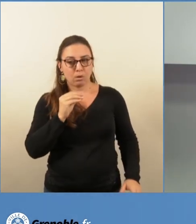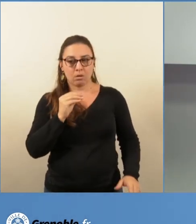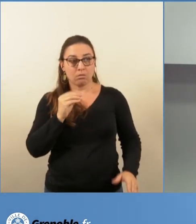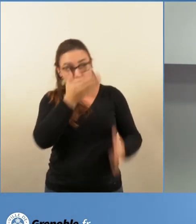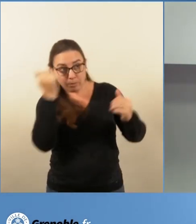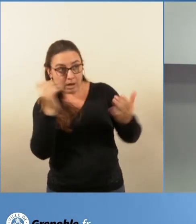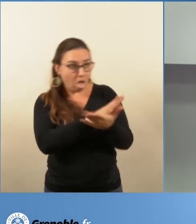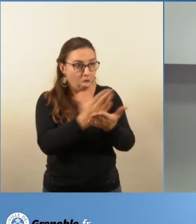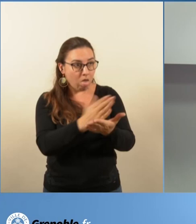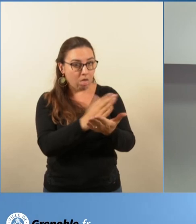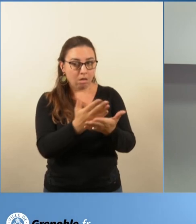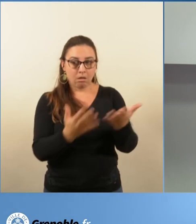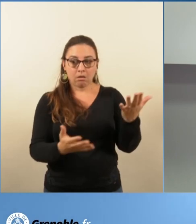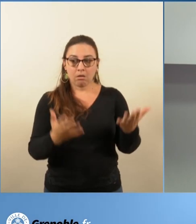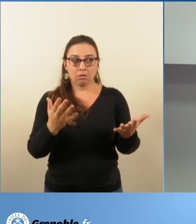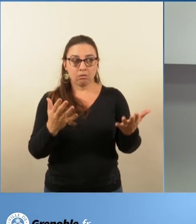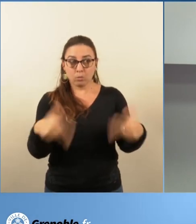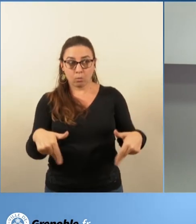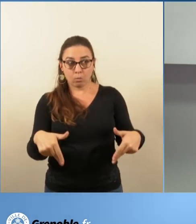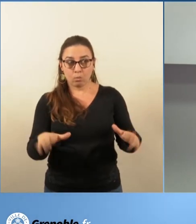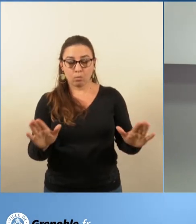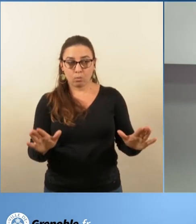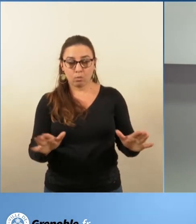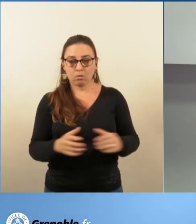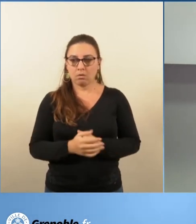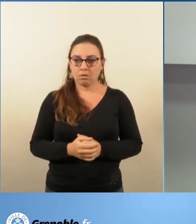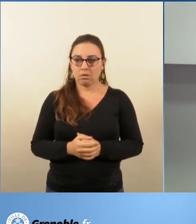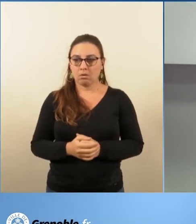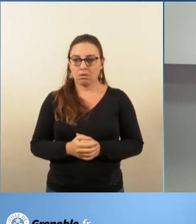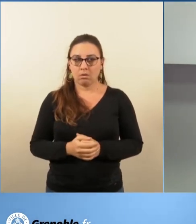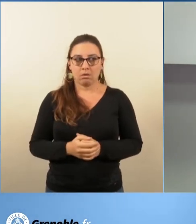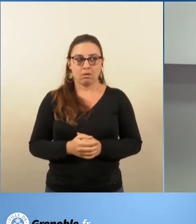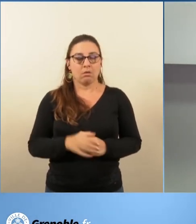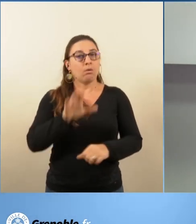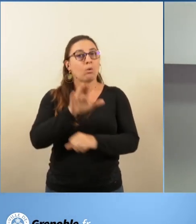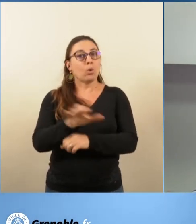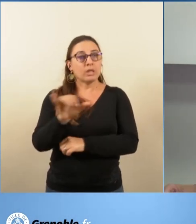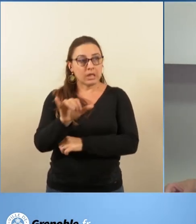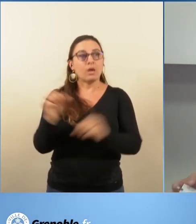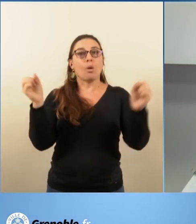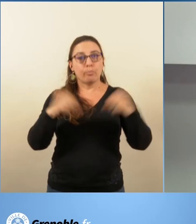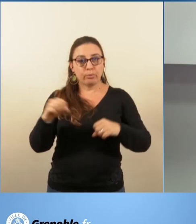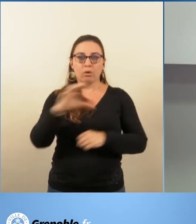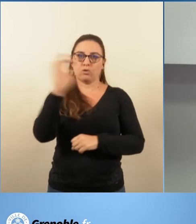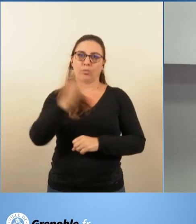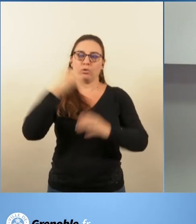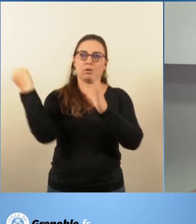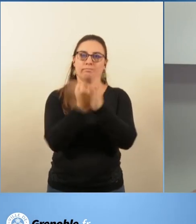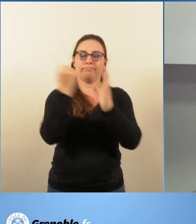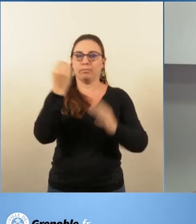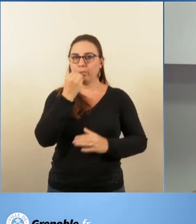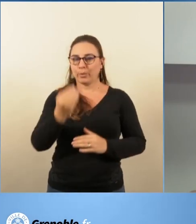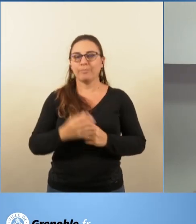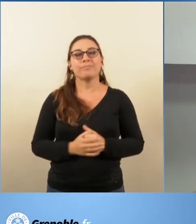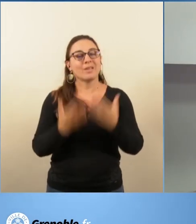je sais pas non donc votre compte donc votre cours uneanimité des libérations adoptée